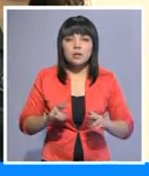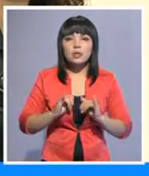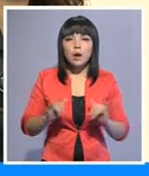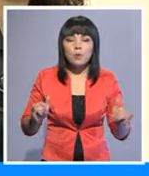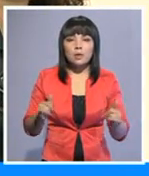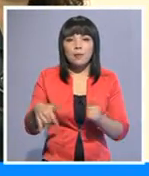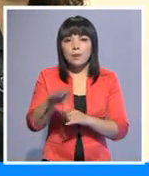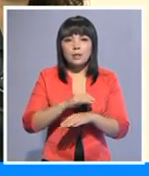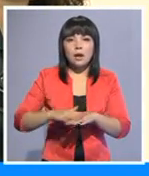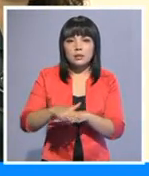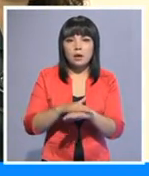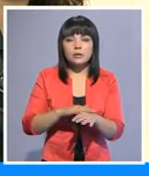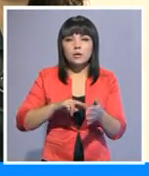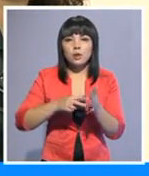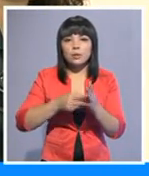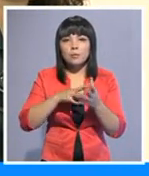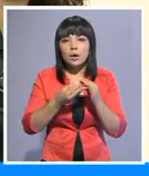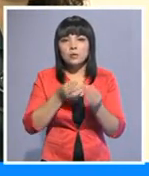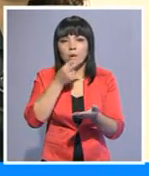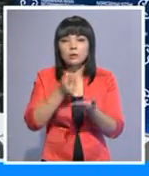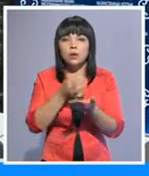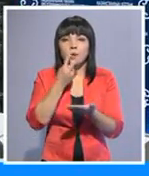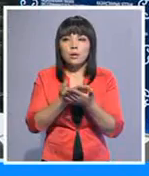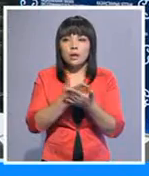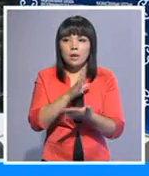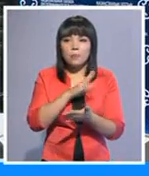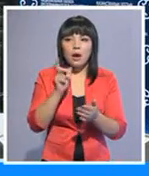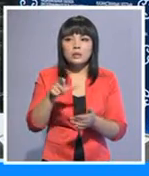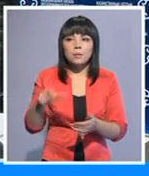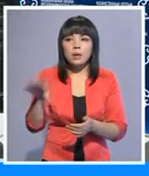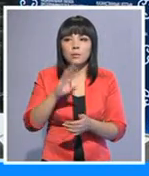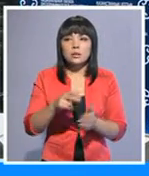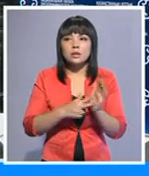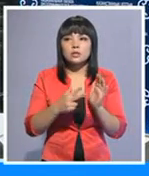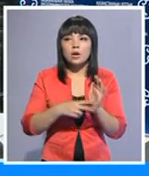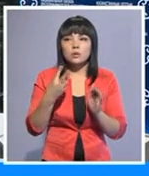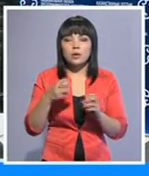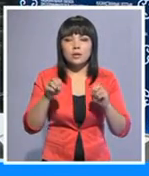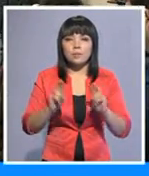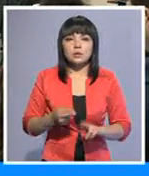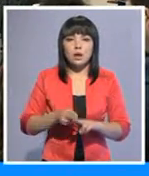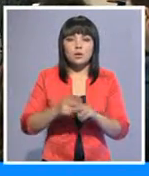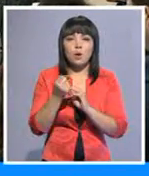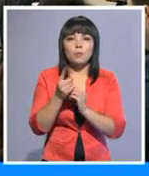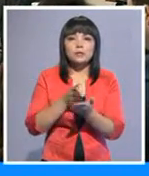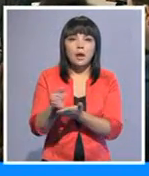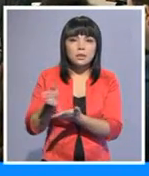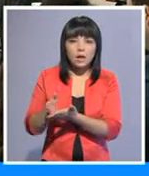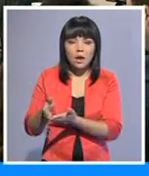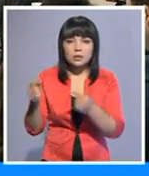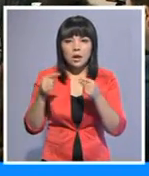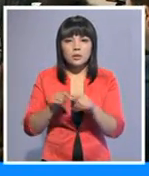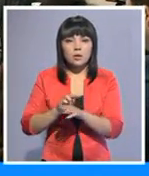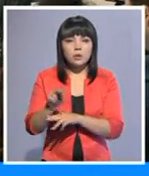бағдарламасы бойынша өңірлерде жүзеге асатын жобалар көрсетілген. Азаматтарды 83 мамандық бойынша 11 салаға қажетті қызмет түріне